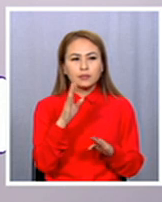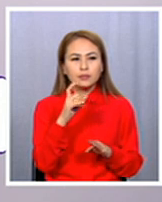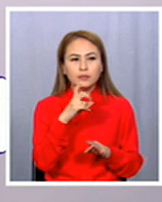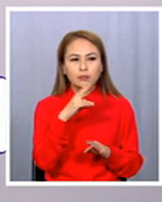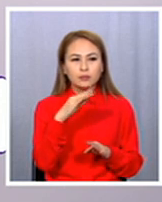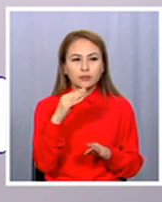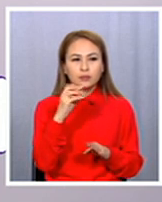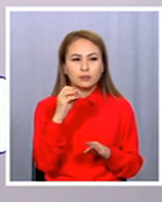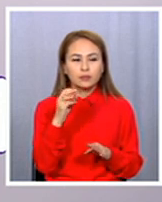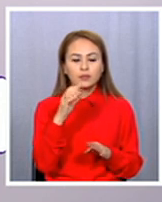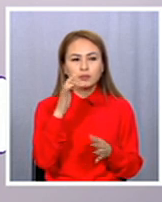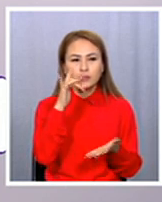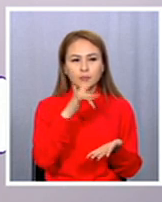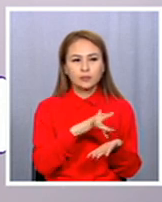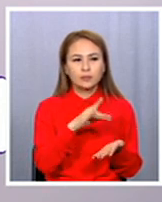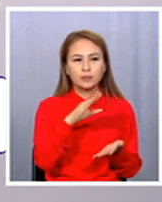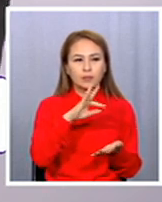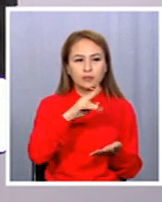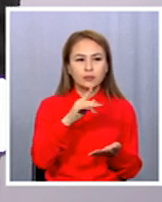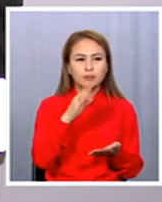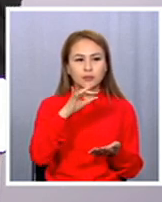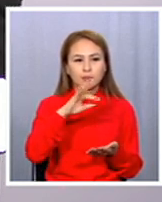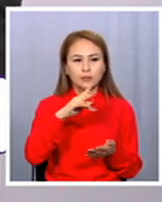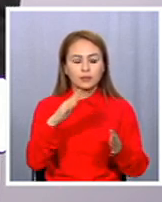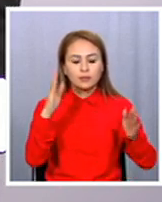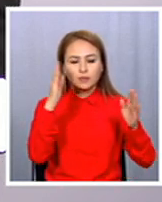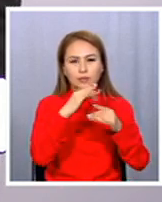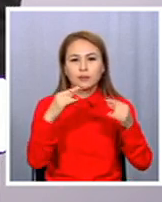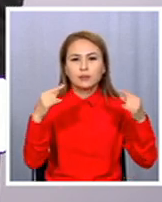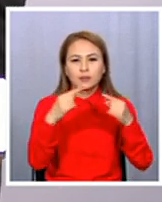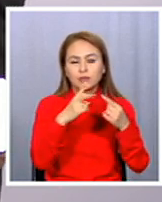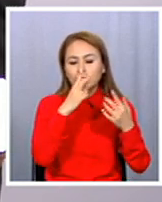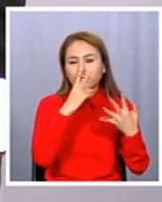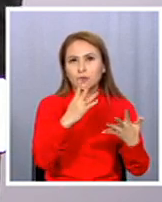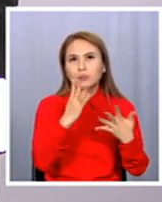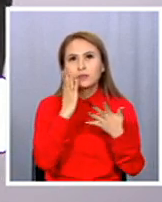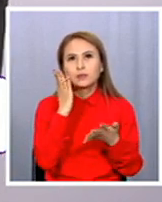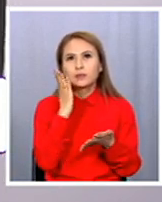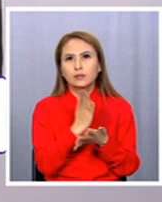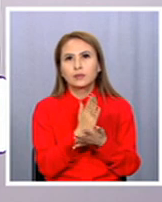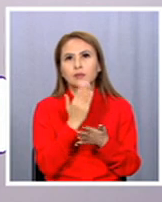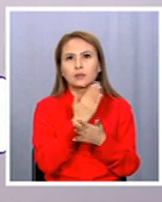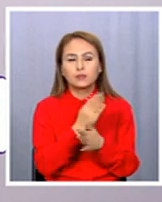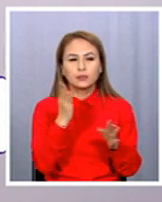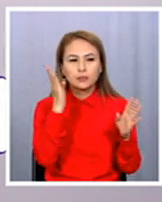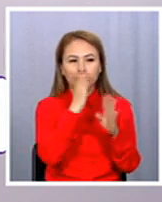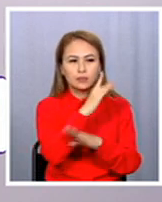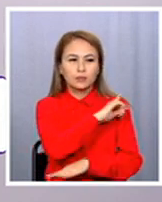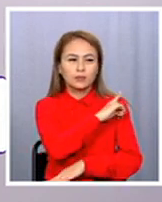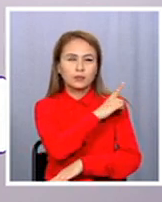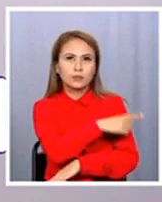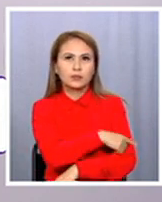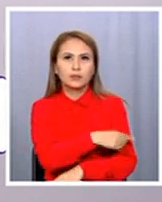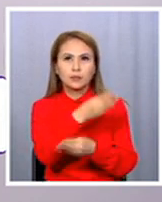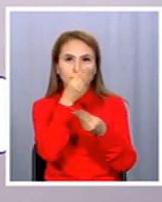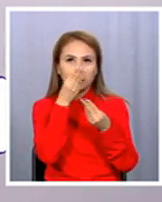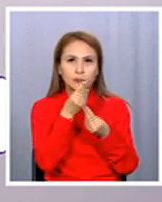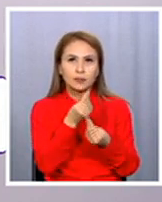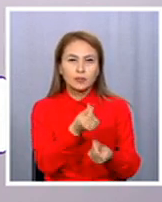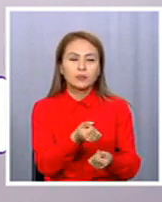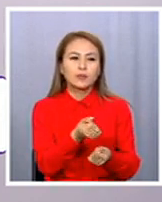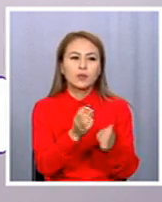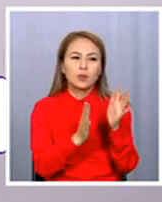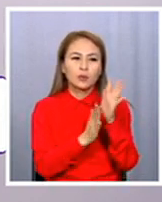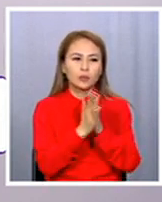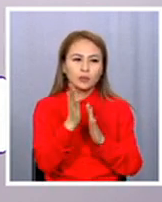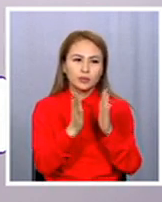орталық Тянь-Шань табиғи экожүйесінің нақты көрінісі беріліп тұр. Яғни бұл табиғи күштердің арқасында пайда болған өсімдіктер